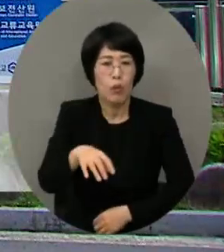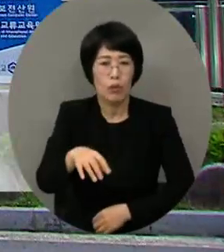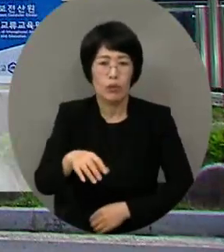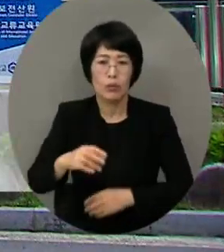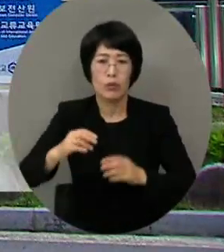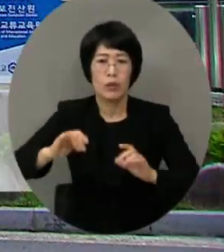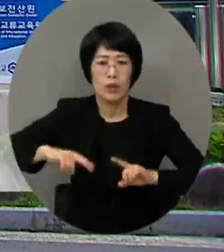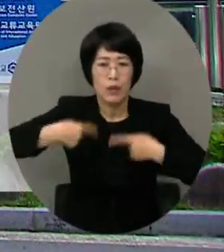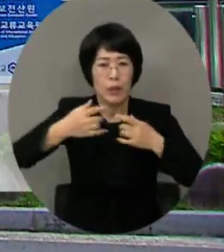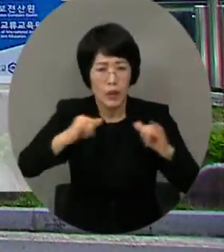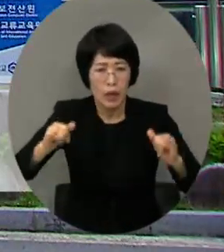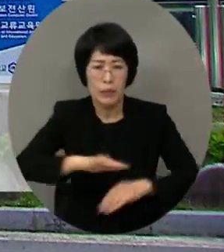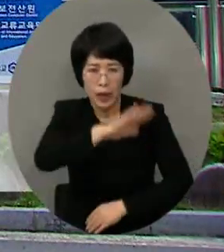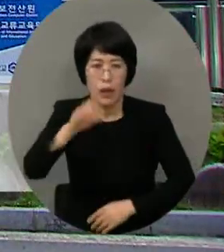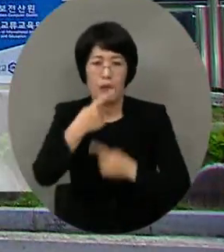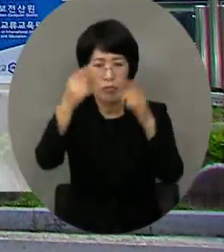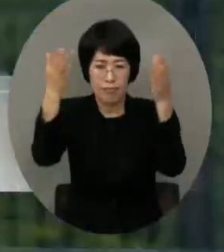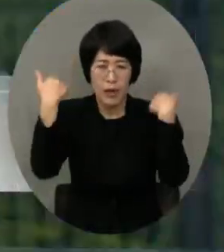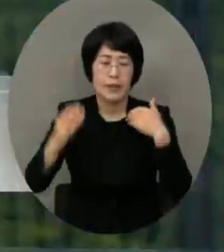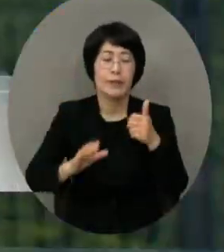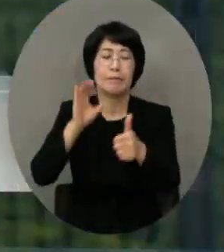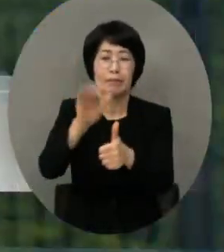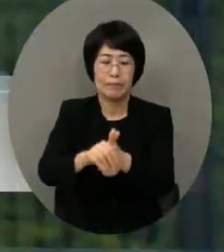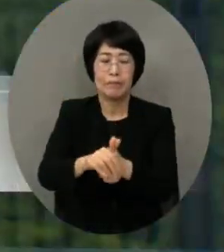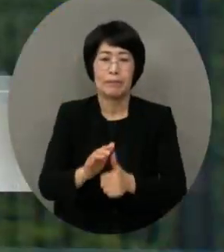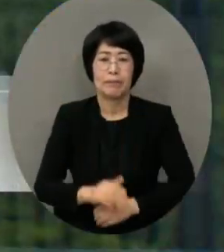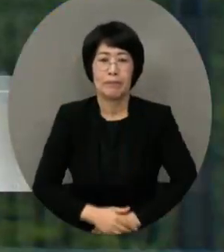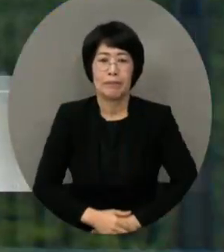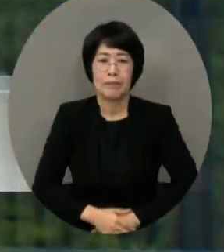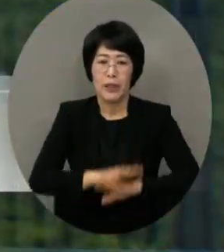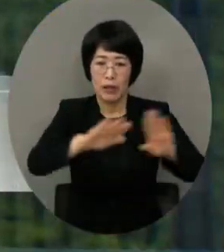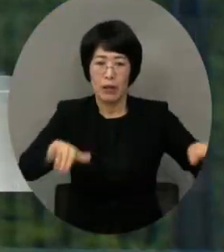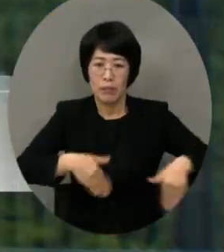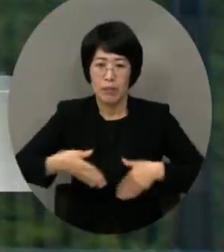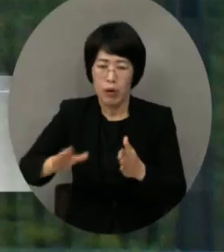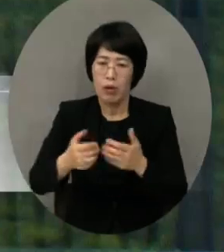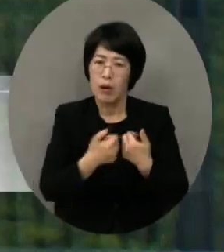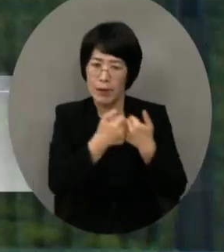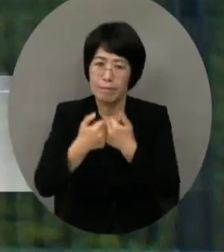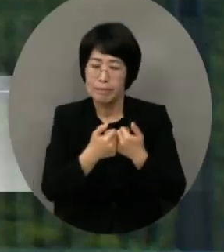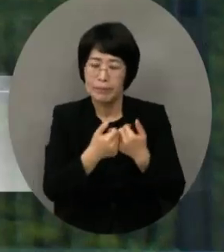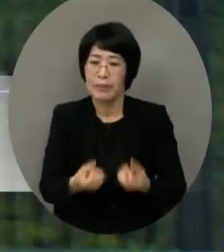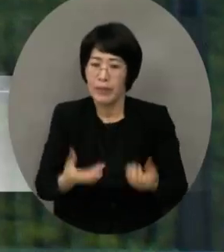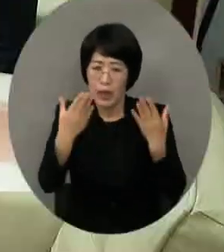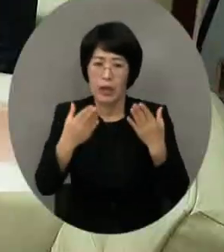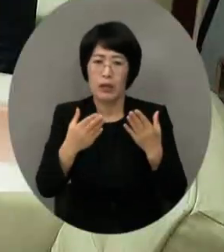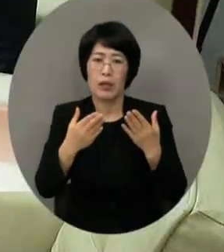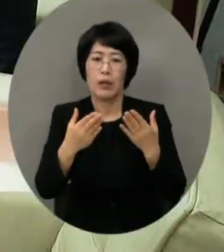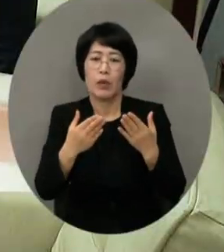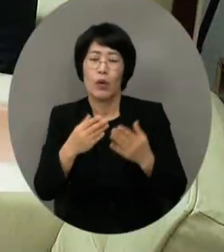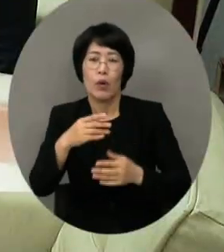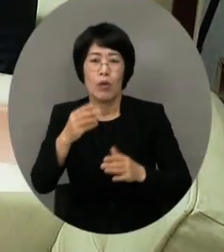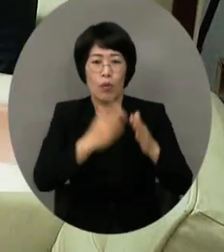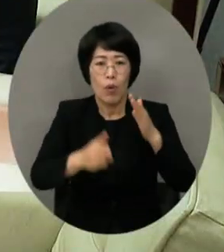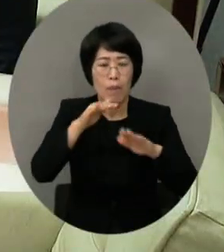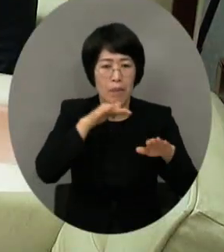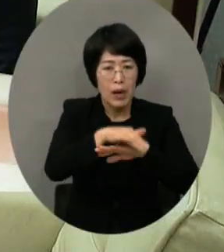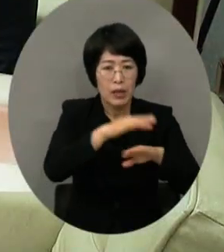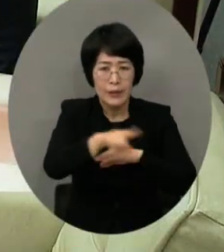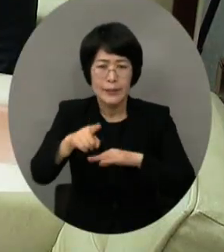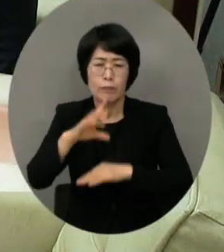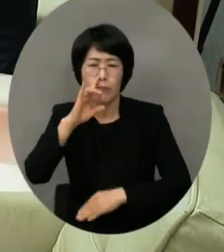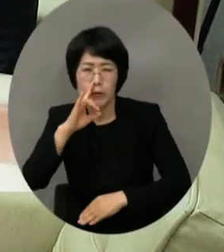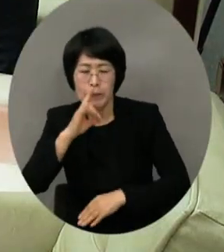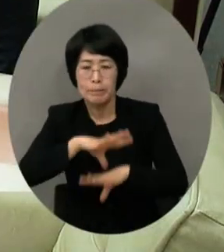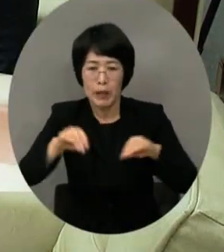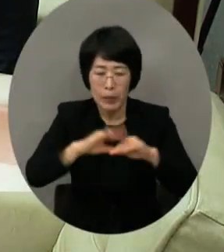참가자 범위 등은 대학 측에 일임했습니다. 전라남도는 간담회를 통해 공모에 대한 대학의 궁금증을 해소하고